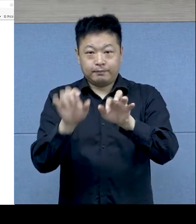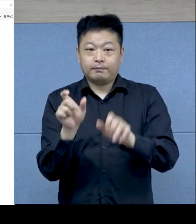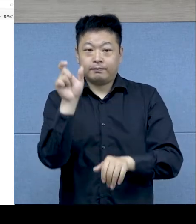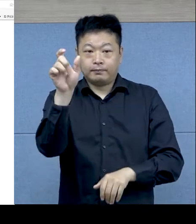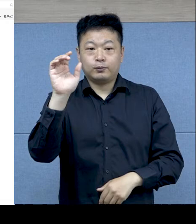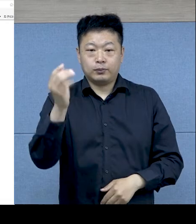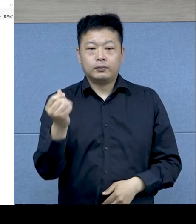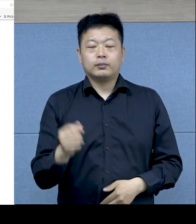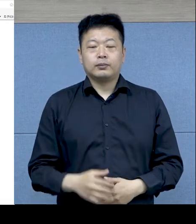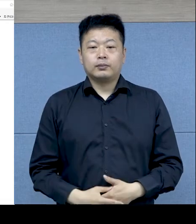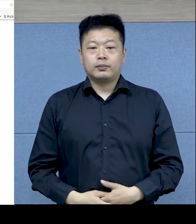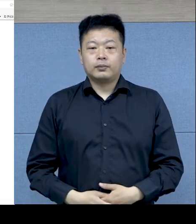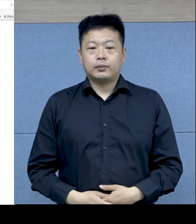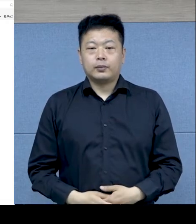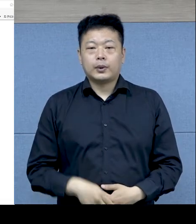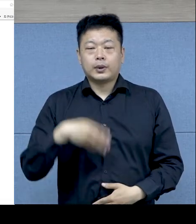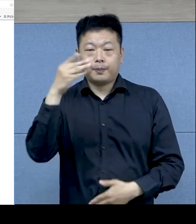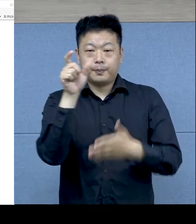기입을 해보도록 하겠습니다.